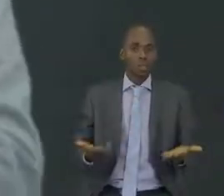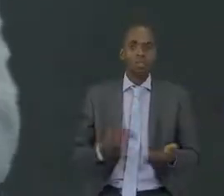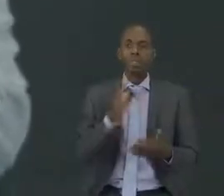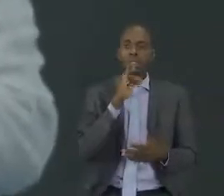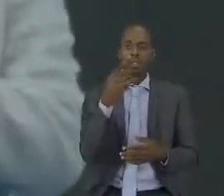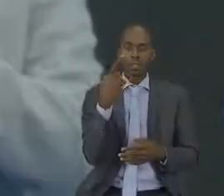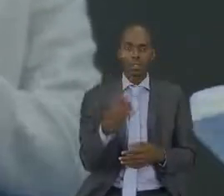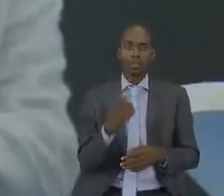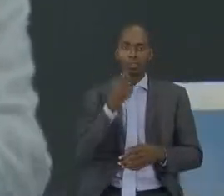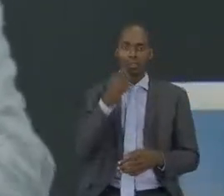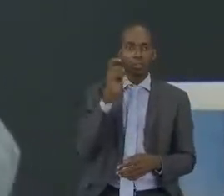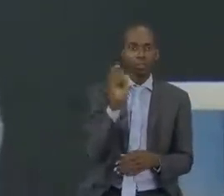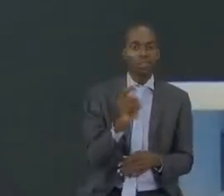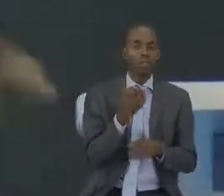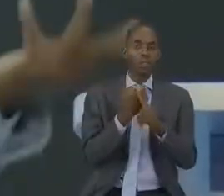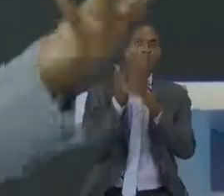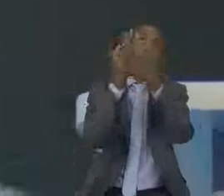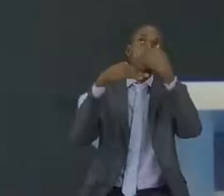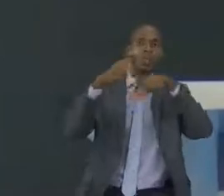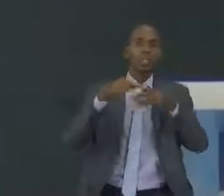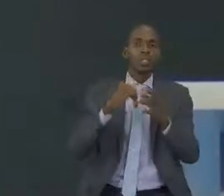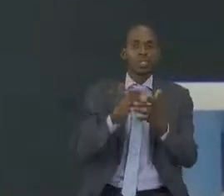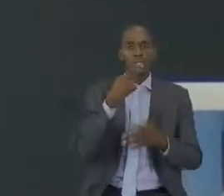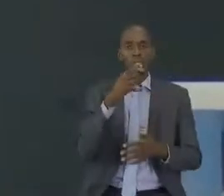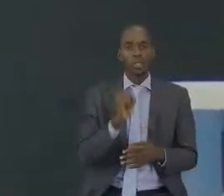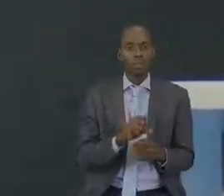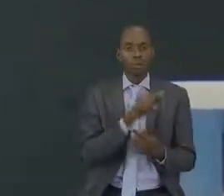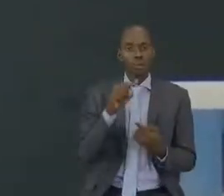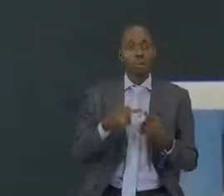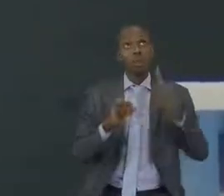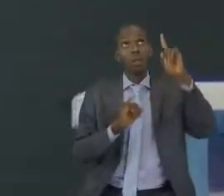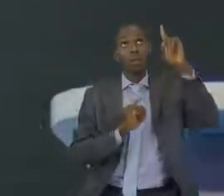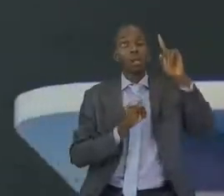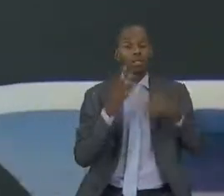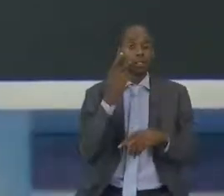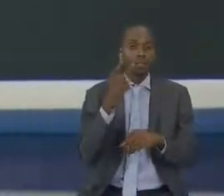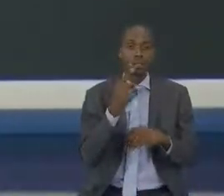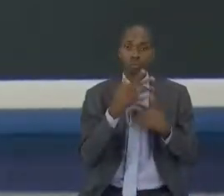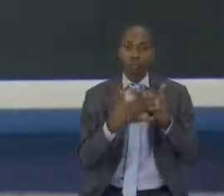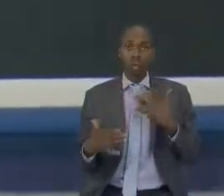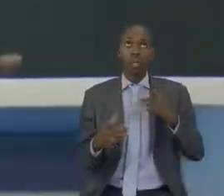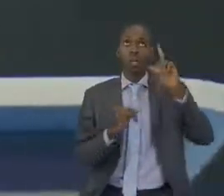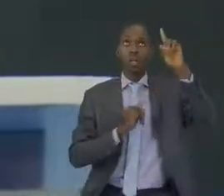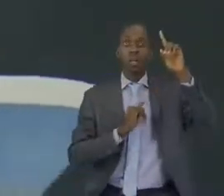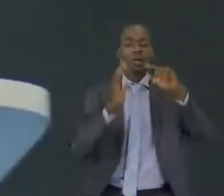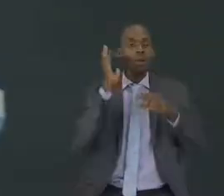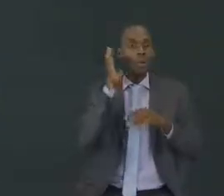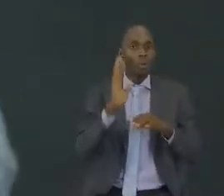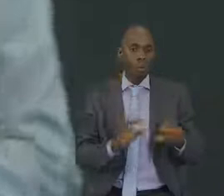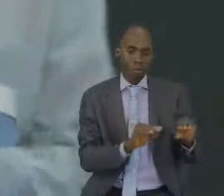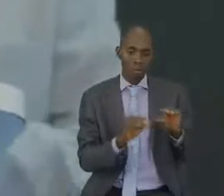ciel. Il dit, lorsque je verrai le sang et je passerai par-dessus